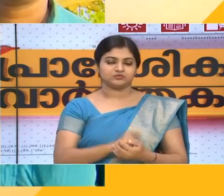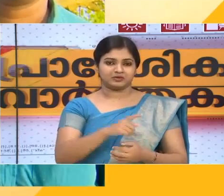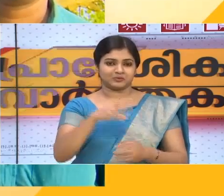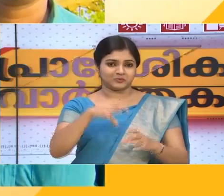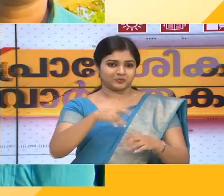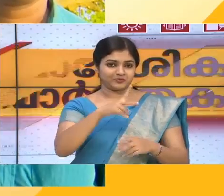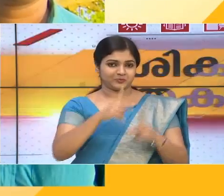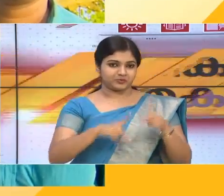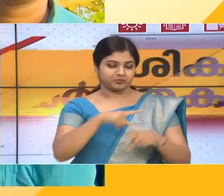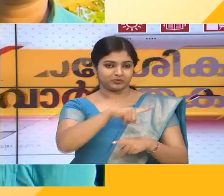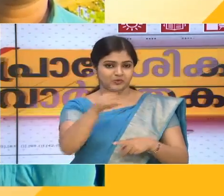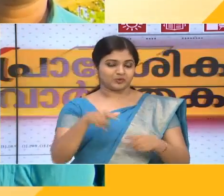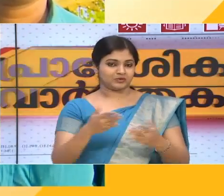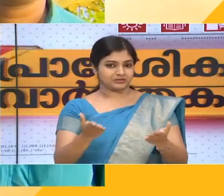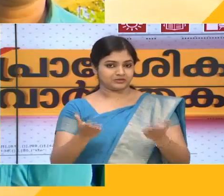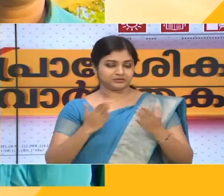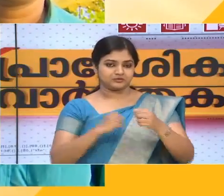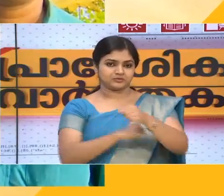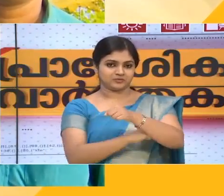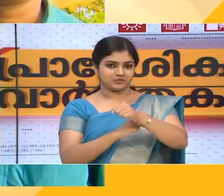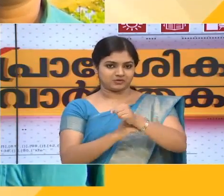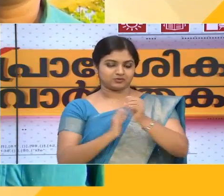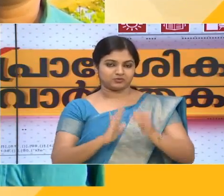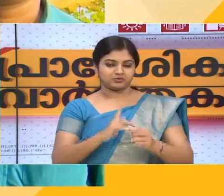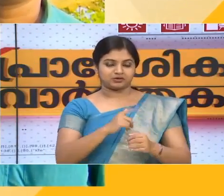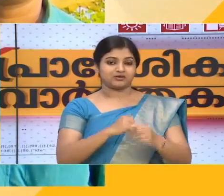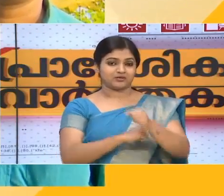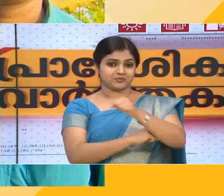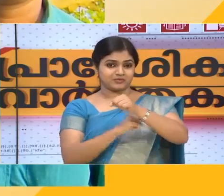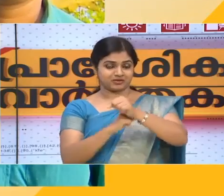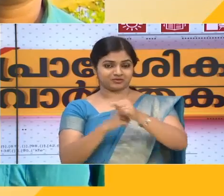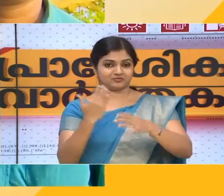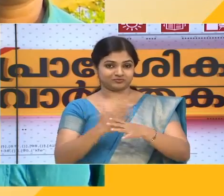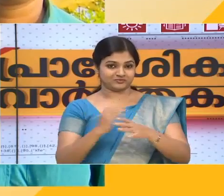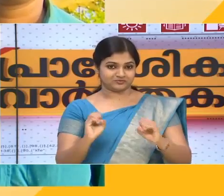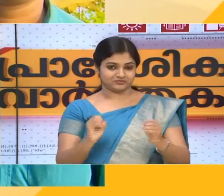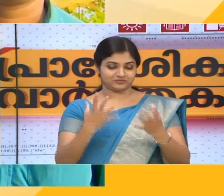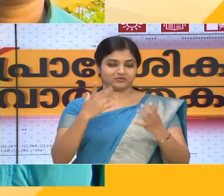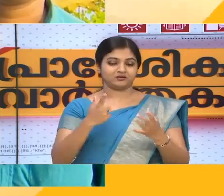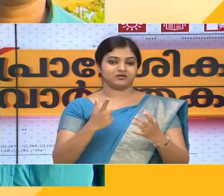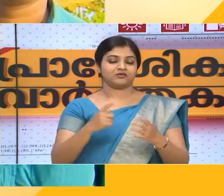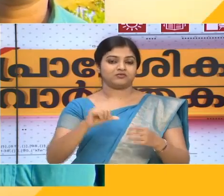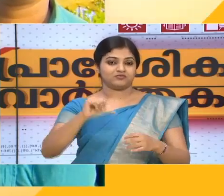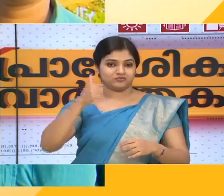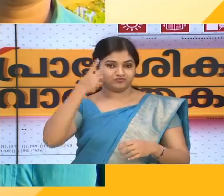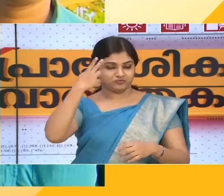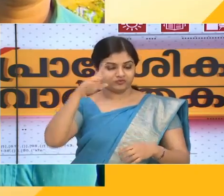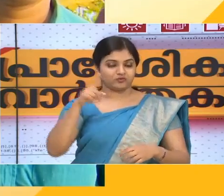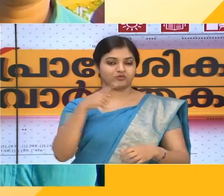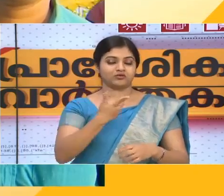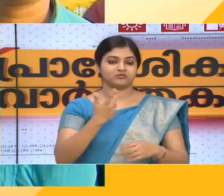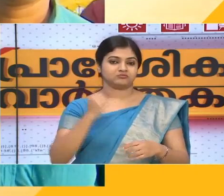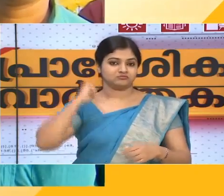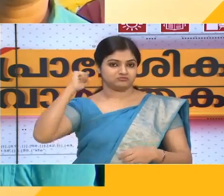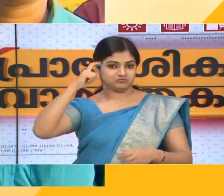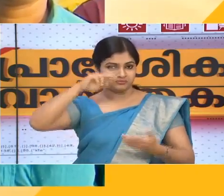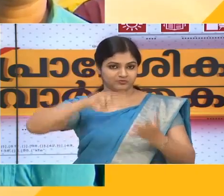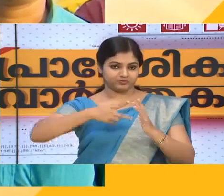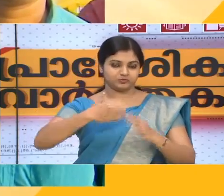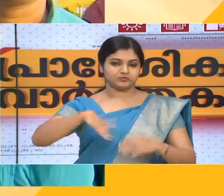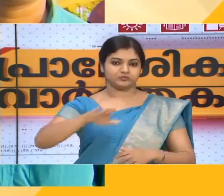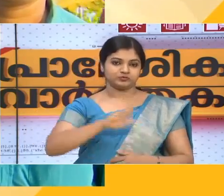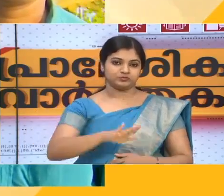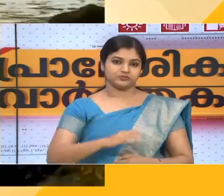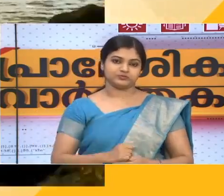പാലം എന്നുള്ളത് നേടിയെടുക്കുന്നതിന് വേണ്ടിയിട്ടുള്ള ശക്തമായ നീക്കം ഞങ്ങൾ നടത്തും. പ്രക്ഷോഭമടക്കം അതിനുവേണ്ടി